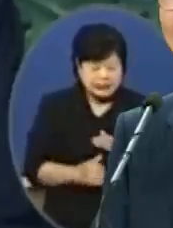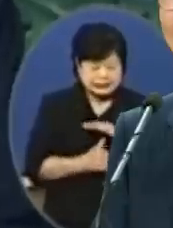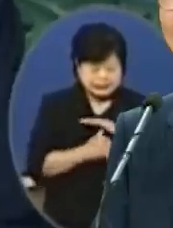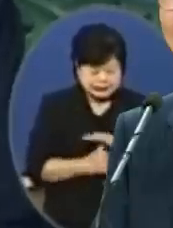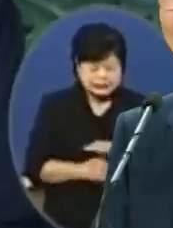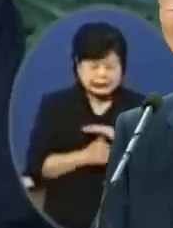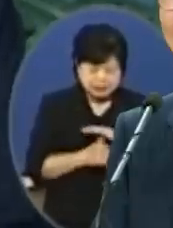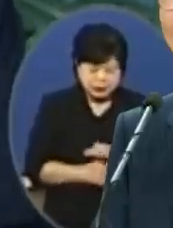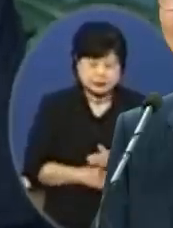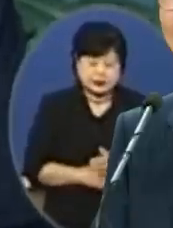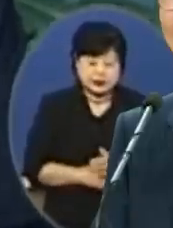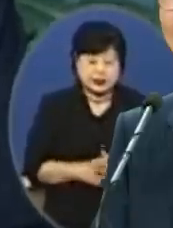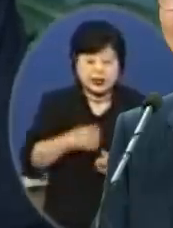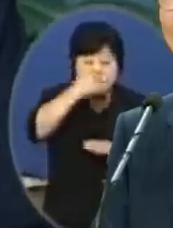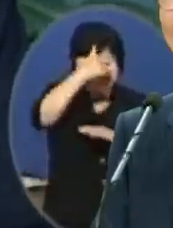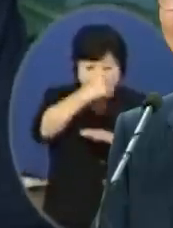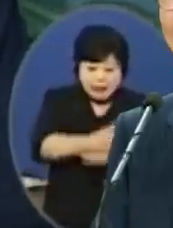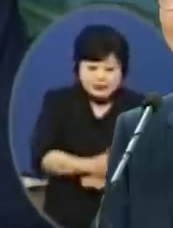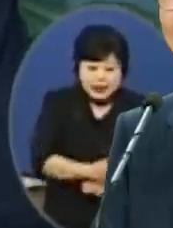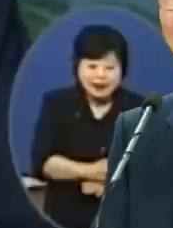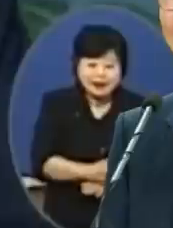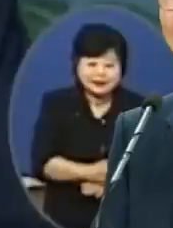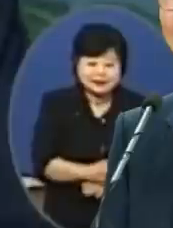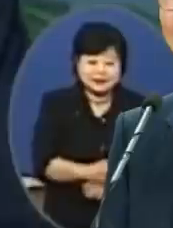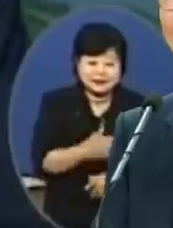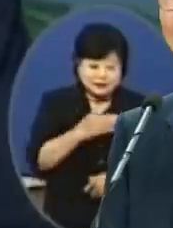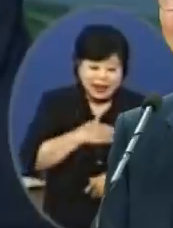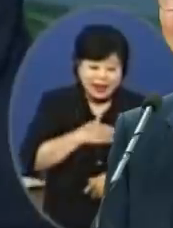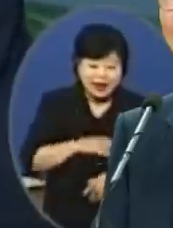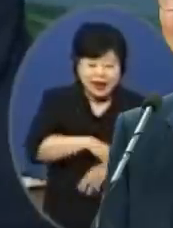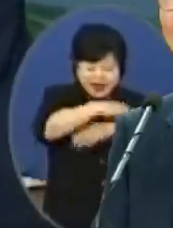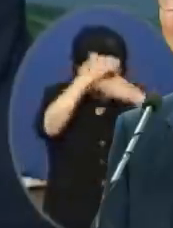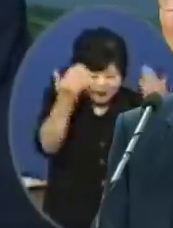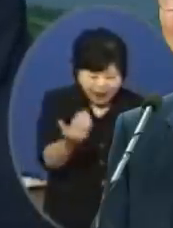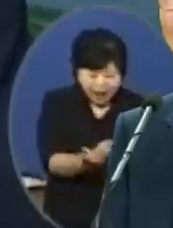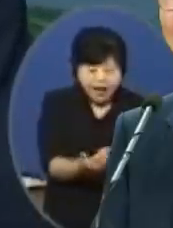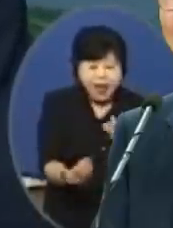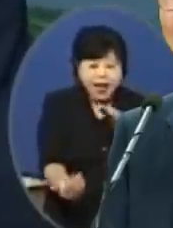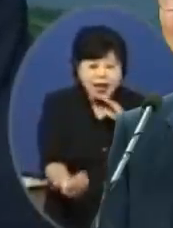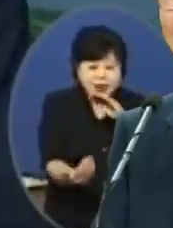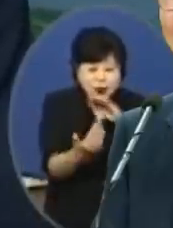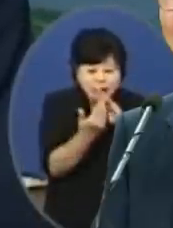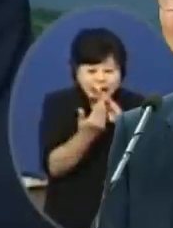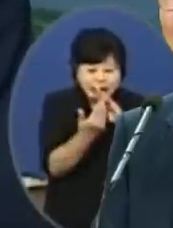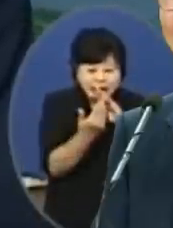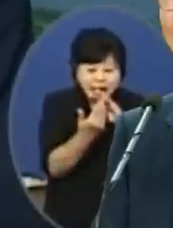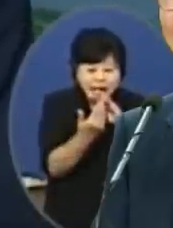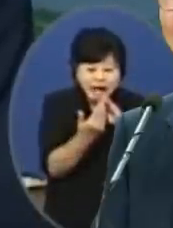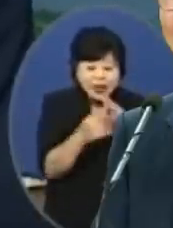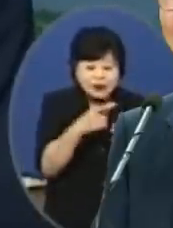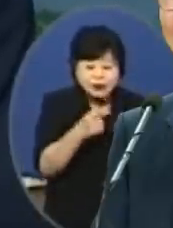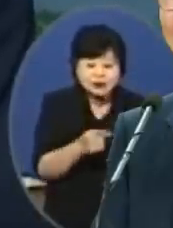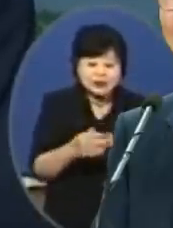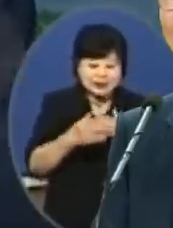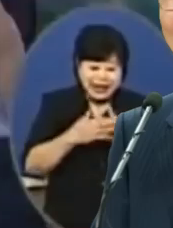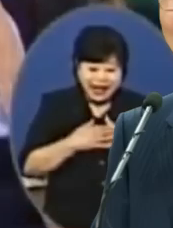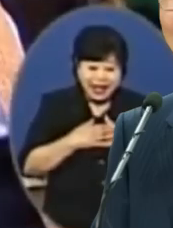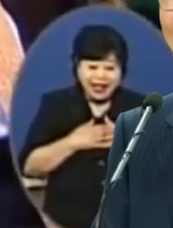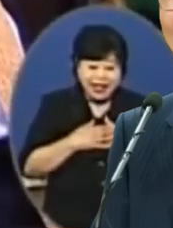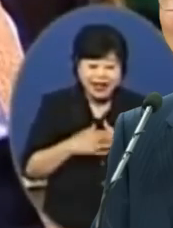말입니다. 그래서 마지막으로 내가 다 이루었다 한번 따라 말씀해 주세요.